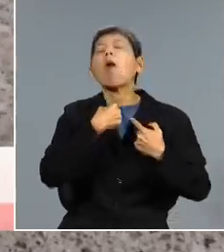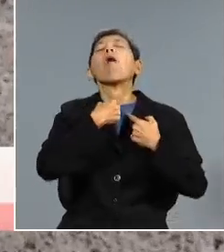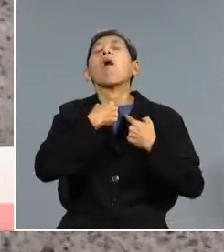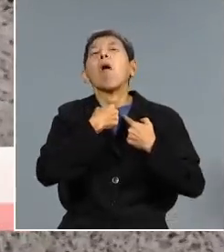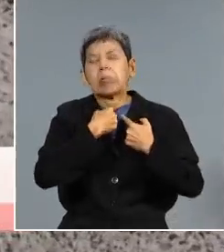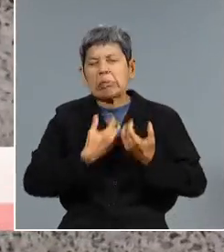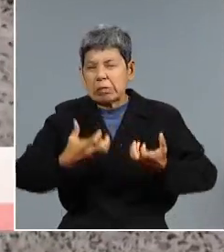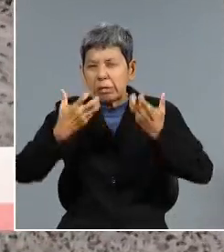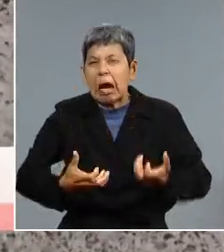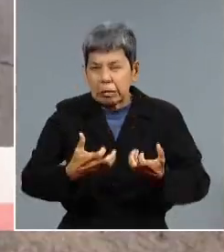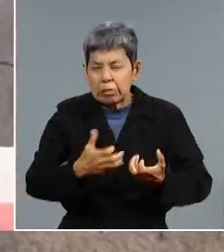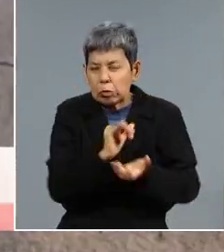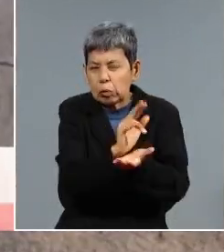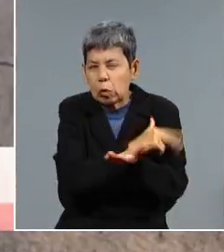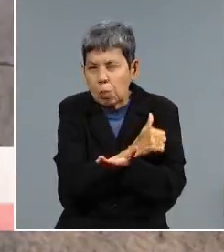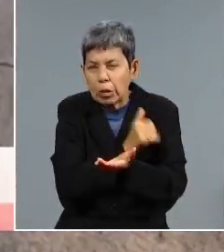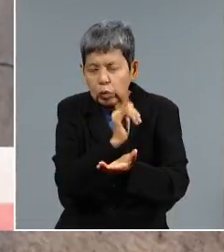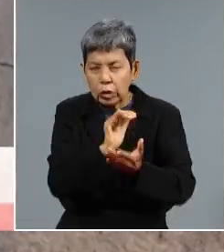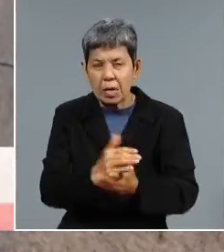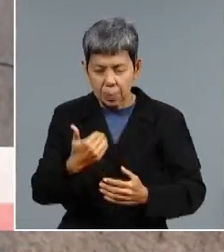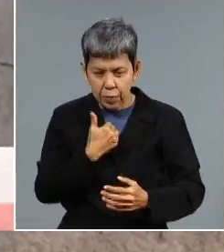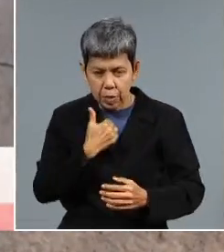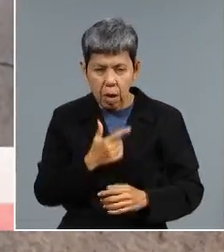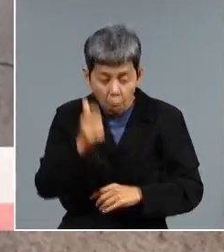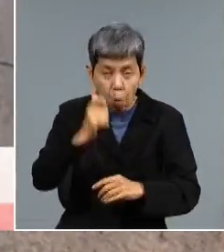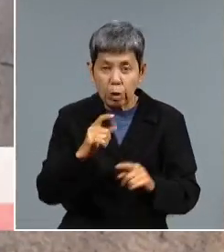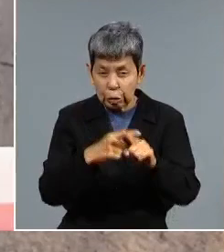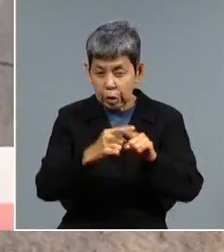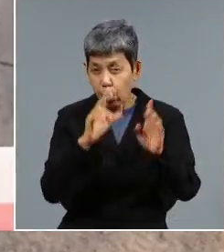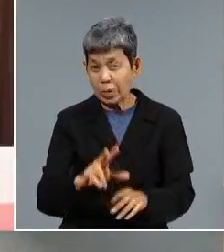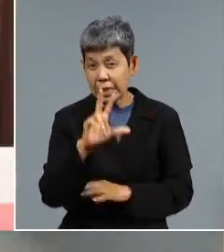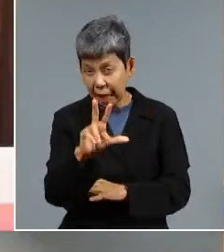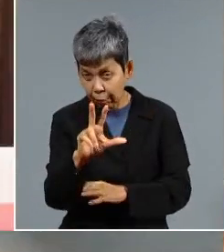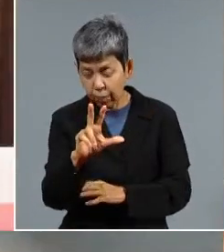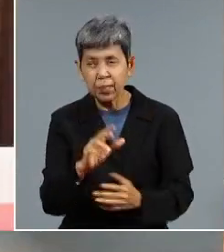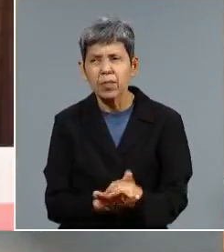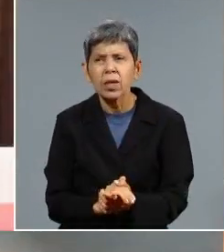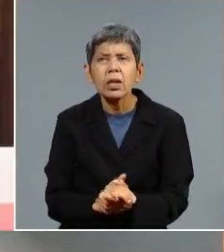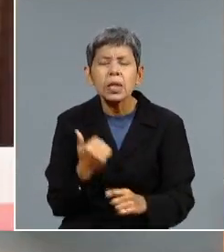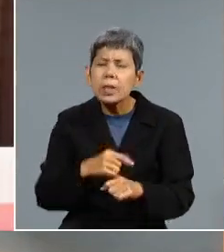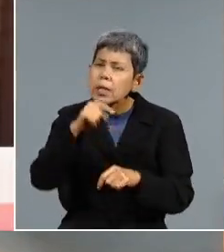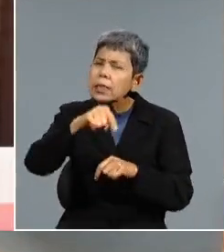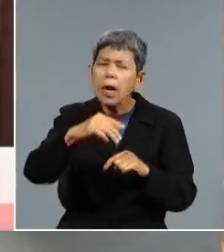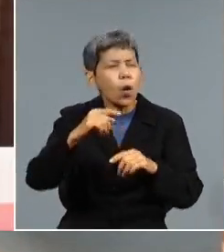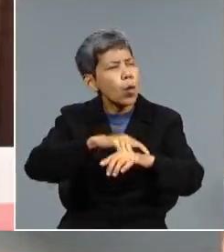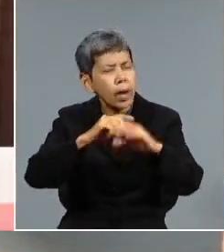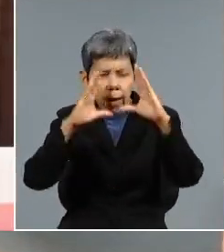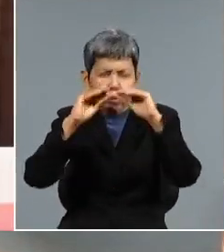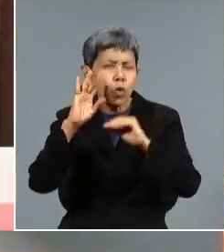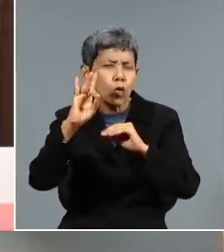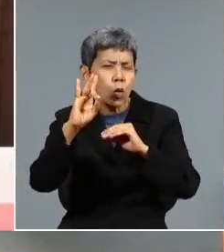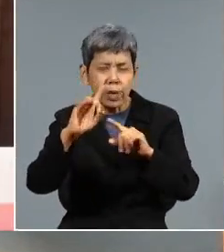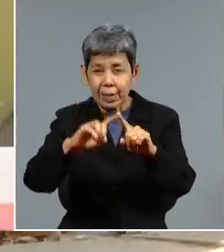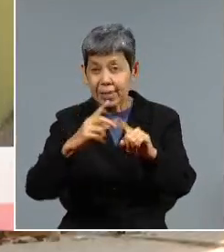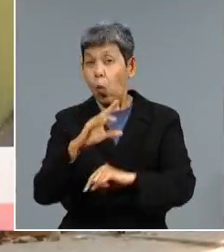อาการสาหัสครับนอกจากนี้นะยังมีคนที่ถูกลูกหลงเจ็บไปอีก 3รายด้วยกันเหตุจะไปเกิดขึ้นตอนประมาณ 20:00นของวัน